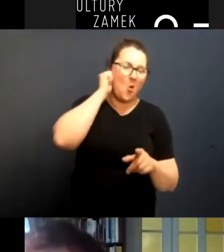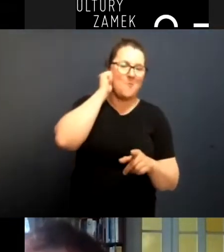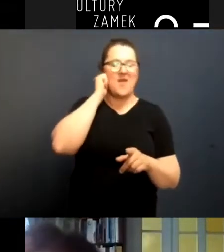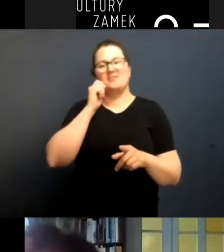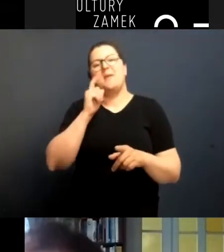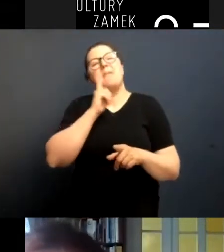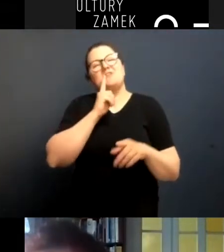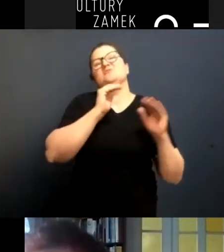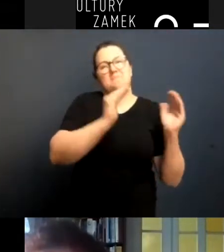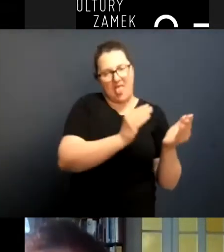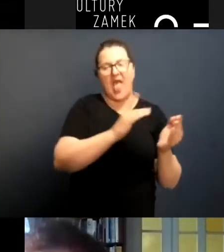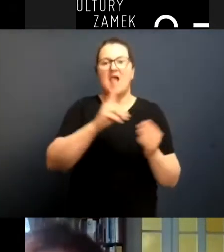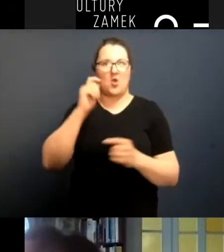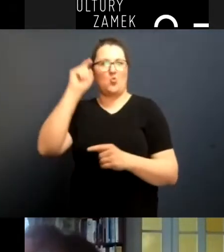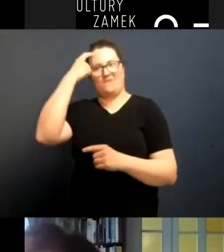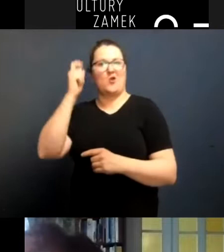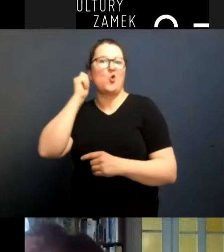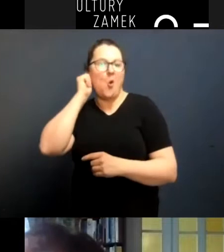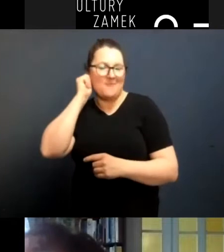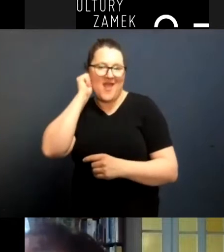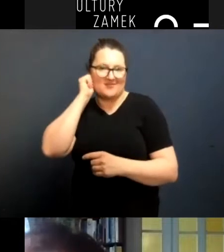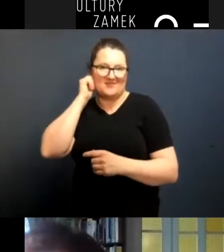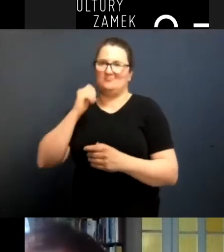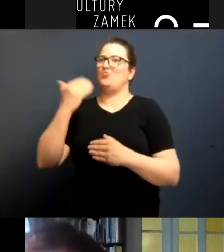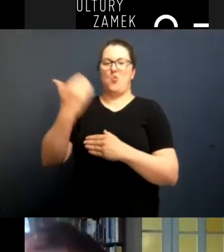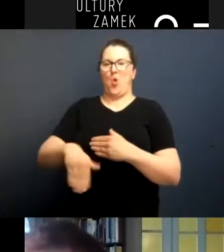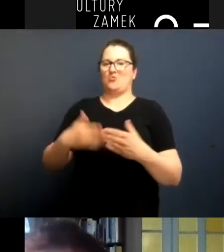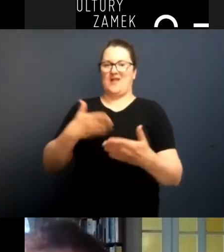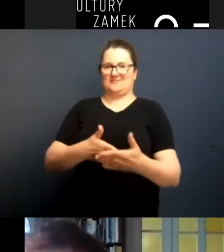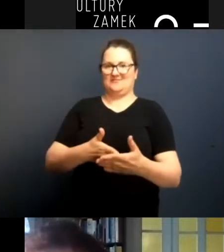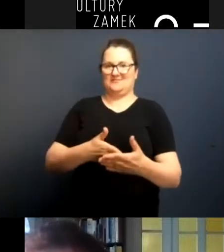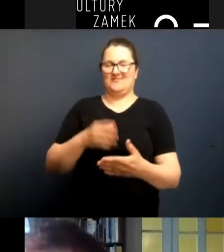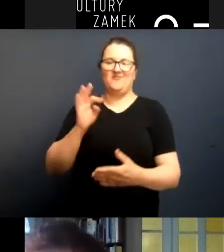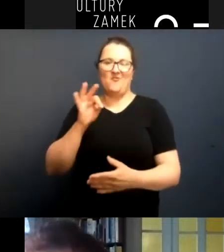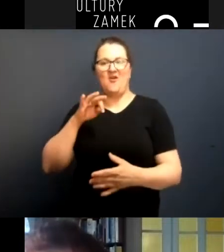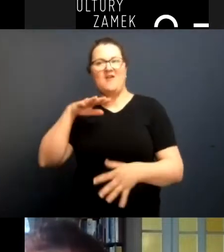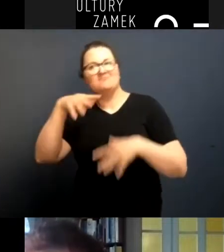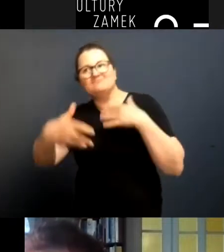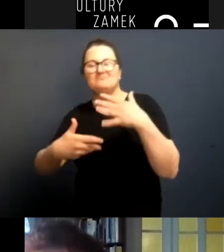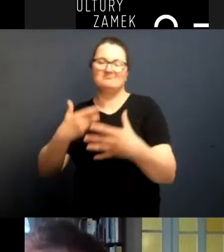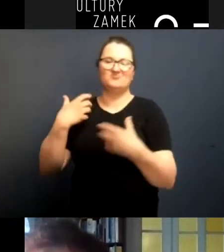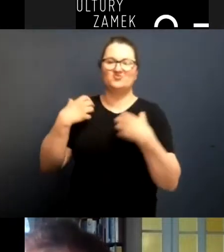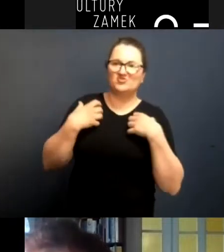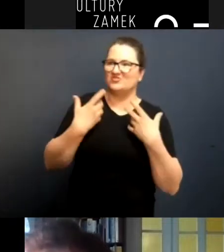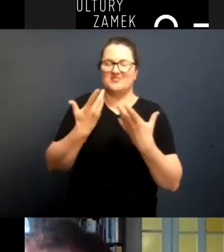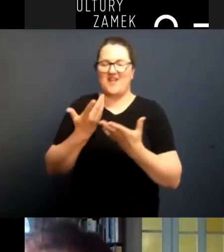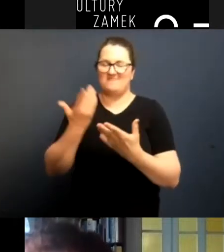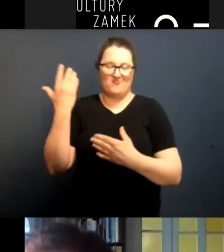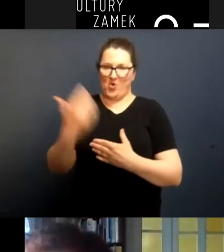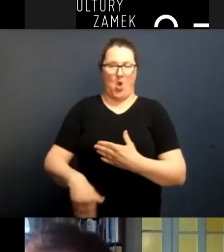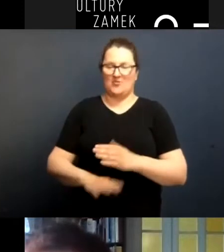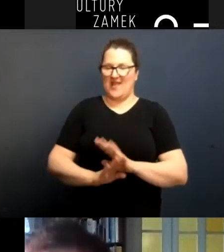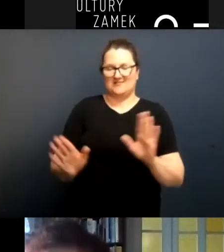osób, kobiet, no może mężczyzn w mniejszym stopniu, ale zwłaszcza kobiet. I to życie erotyczne nagle dobiega